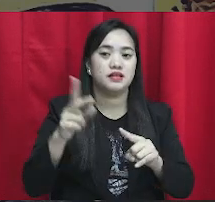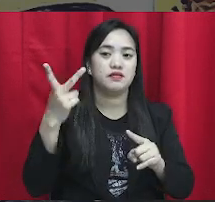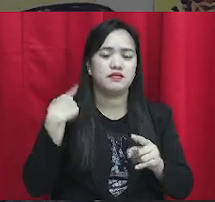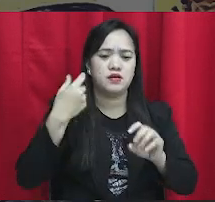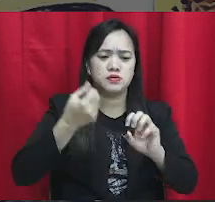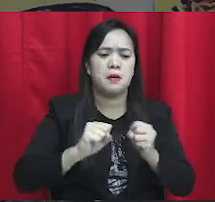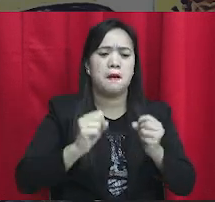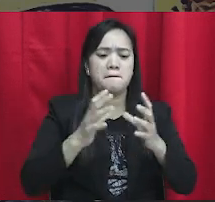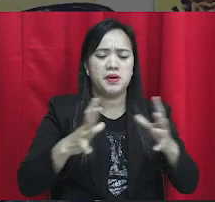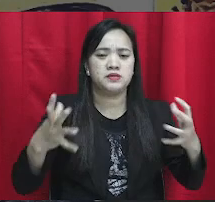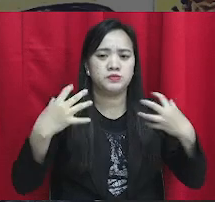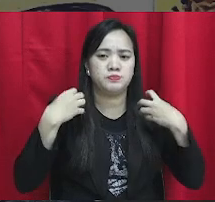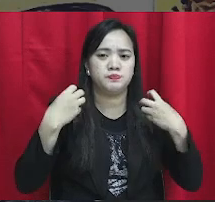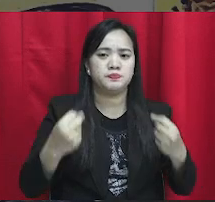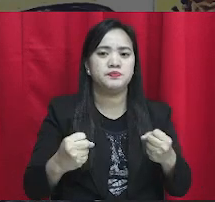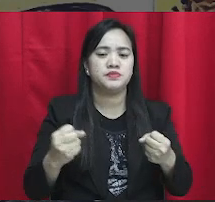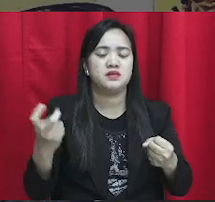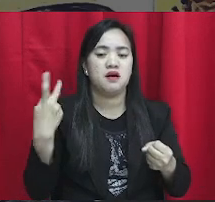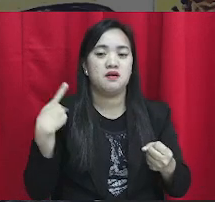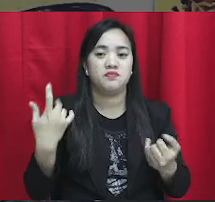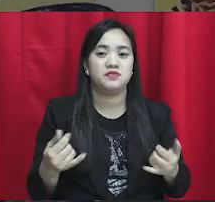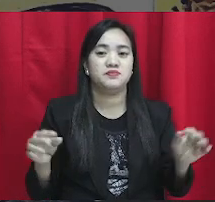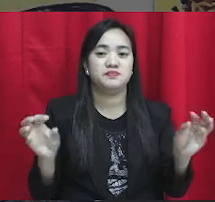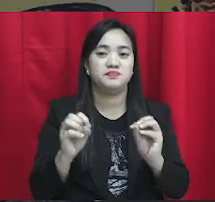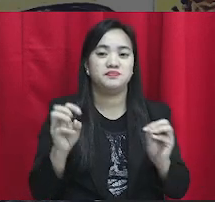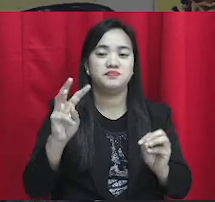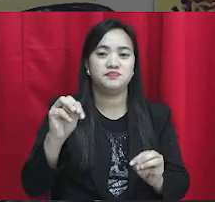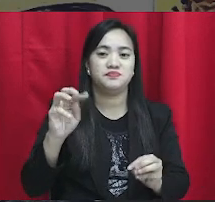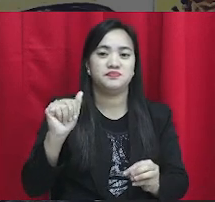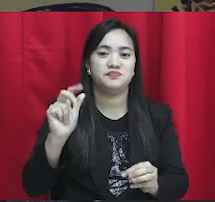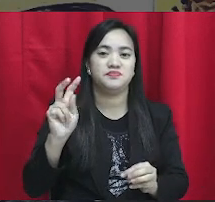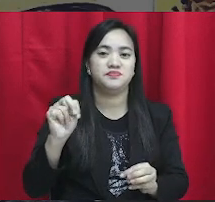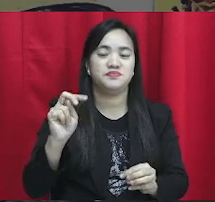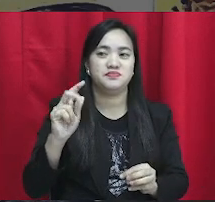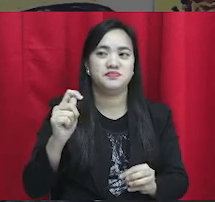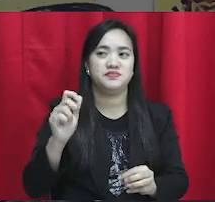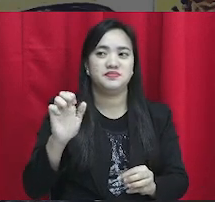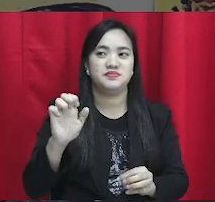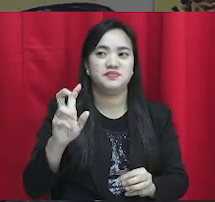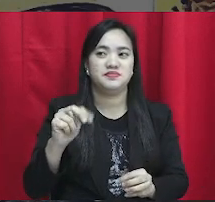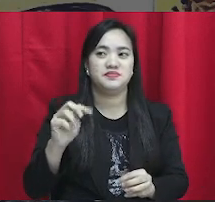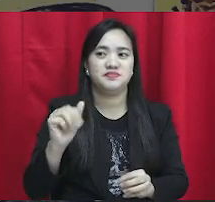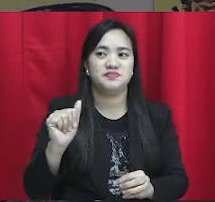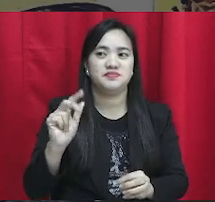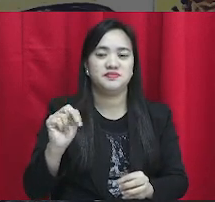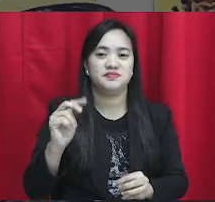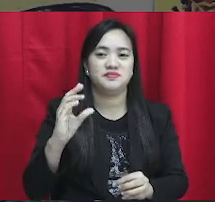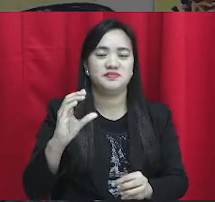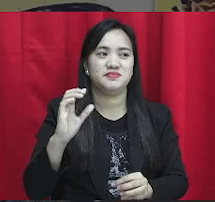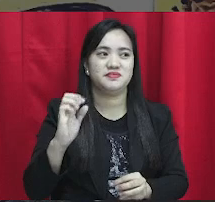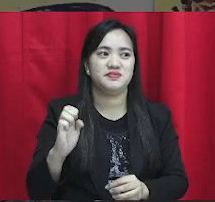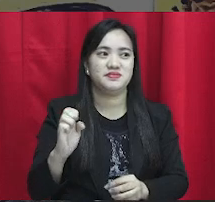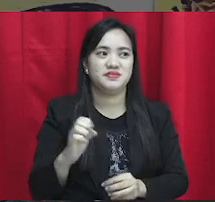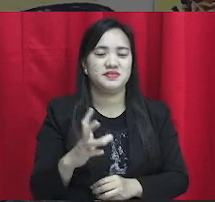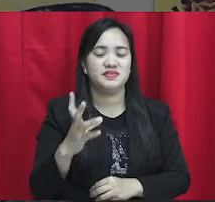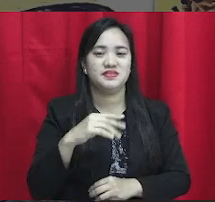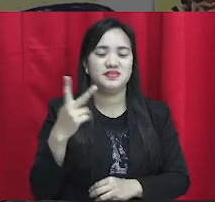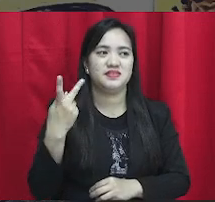malakas. At wala pong maintenance. Si Joran lang pong may maintenance. Bumubuhat ng